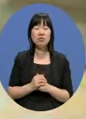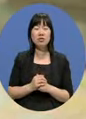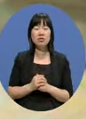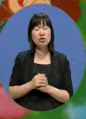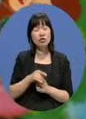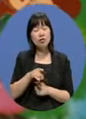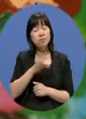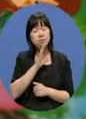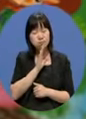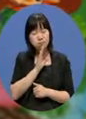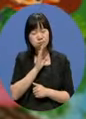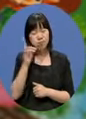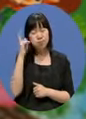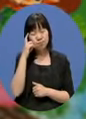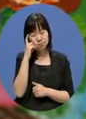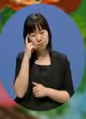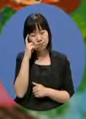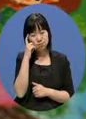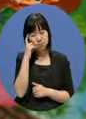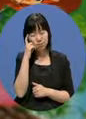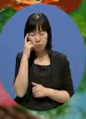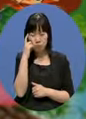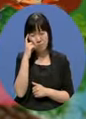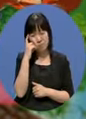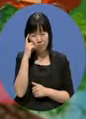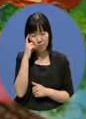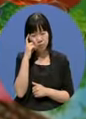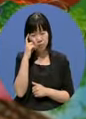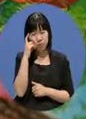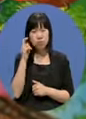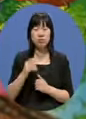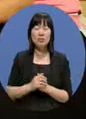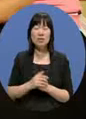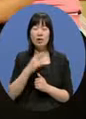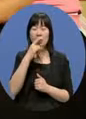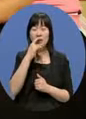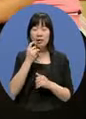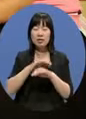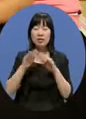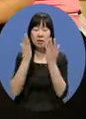여긴 거 같은데 안